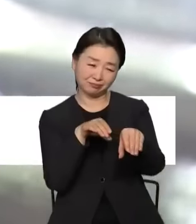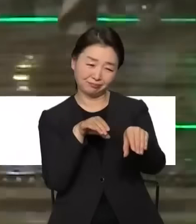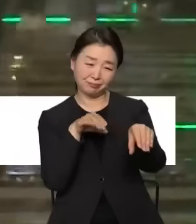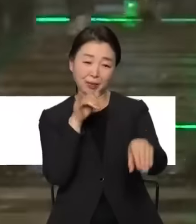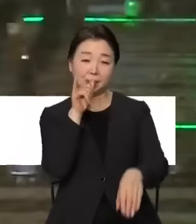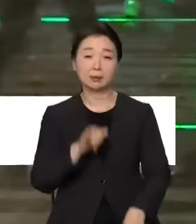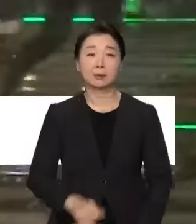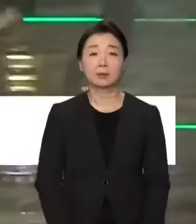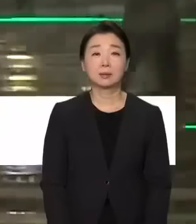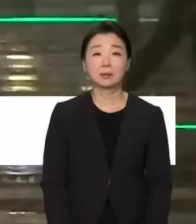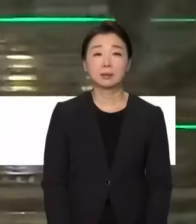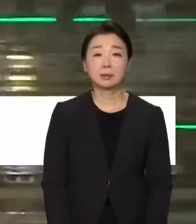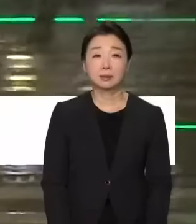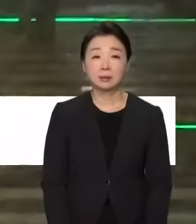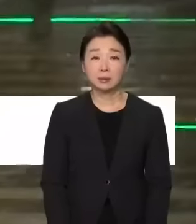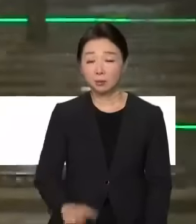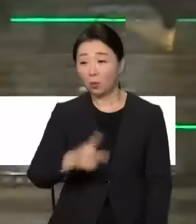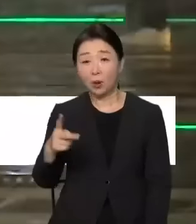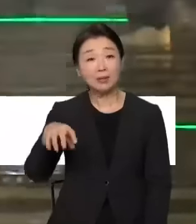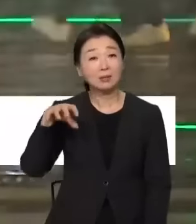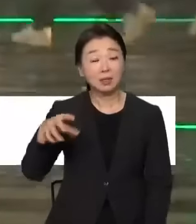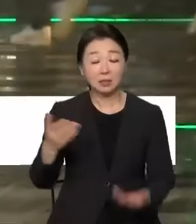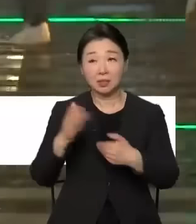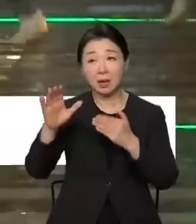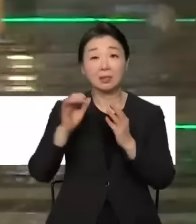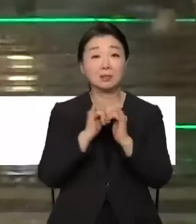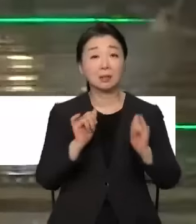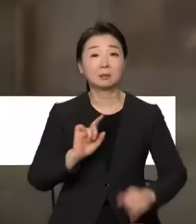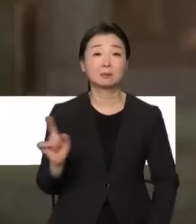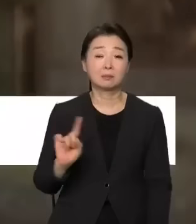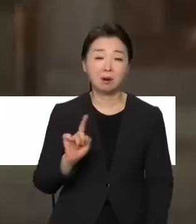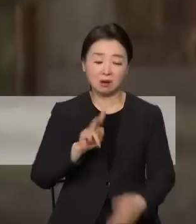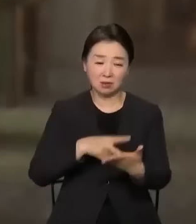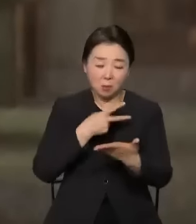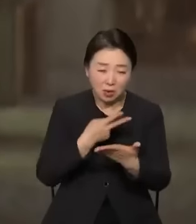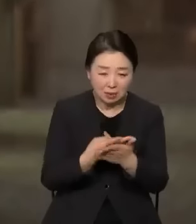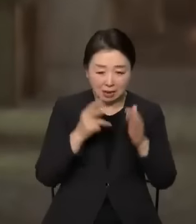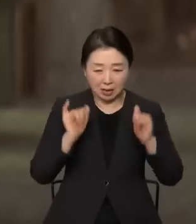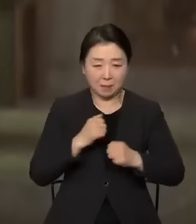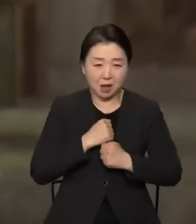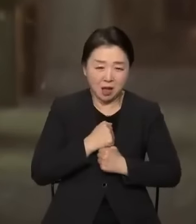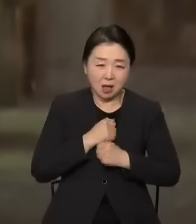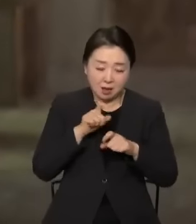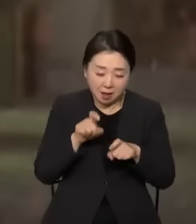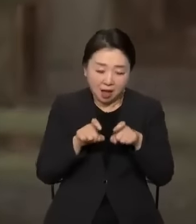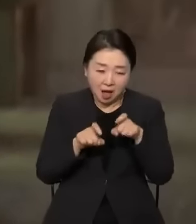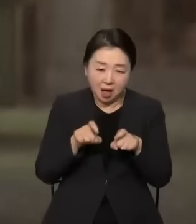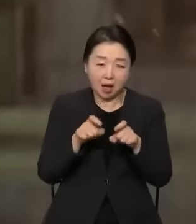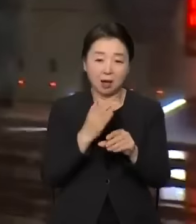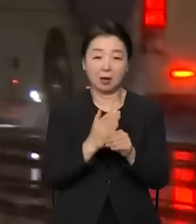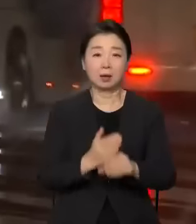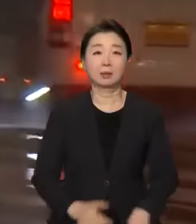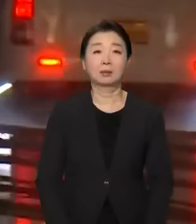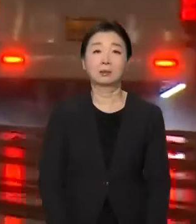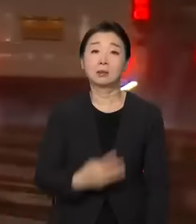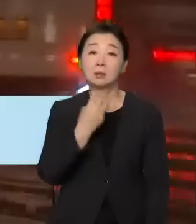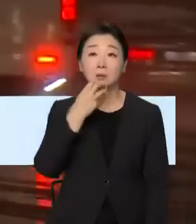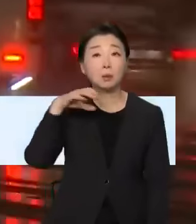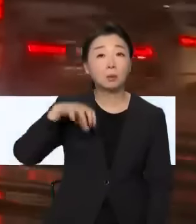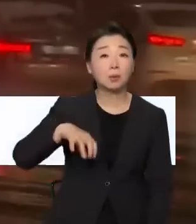있었습니다. 이곳 환승센터에서 출근길에 나선 시민들은 넘어질까 조심조심 걷는 모습입니다. 현재